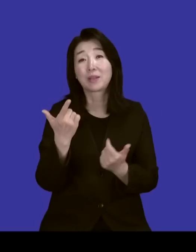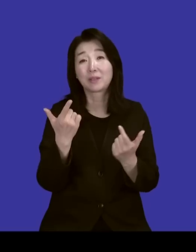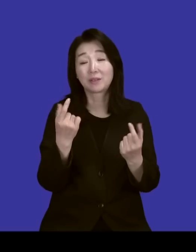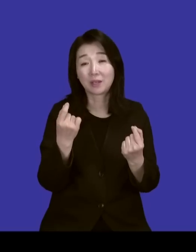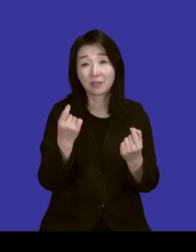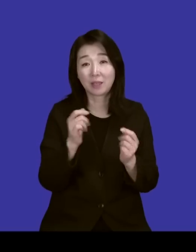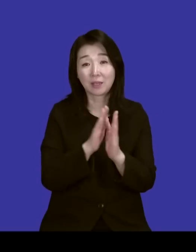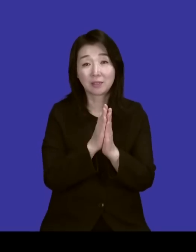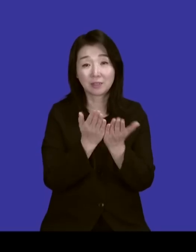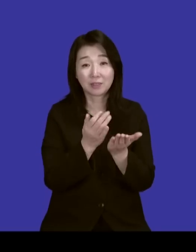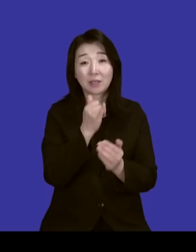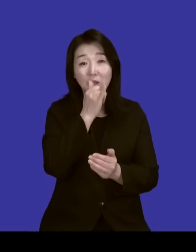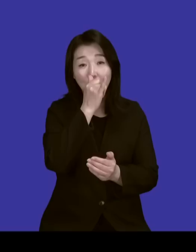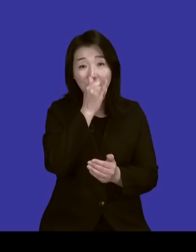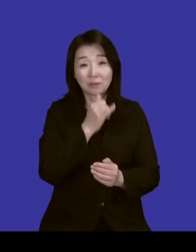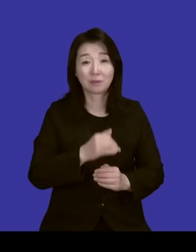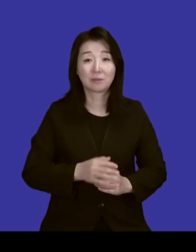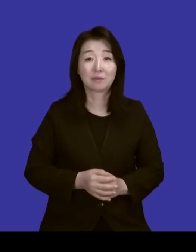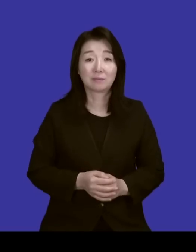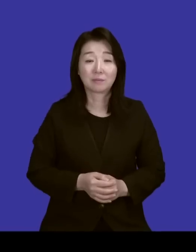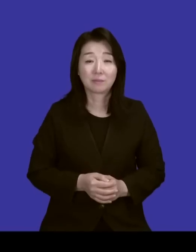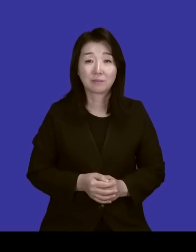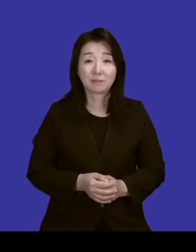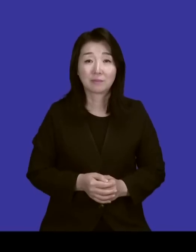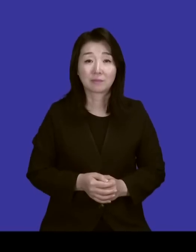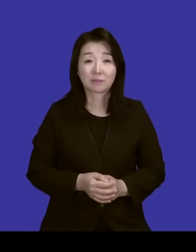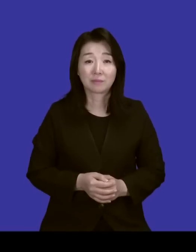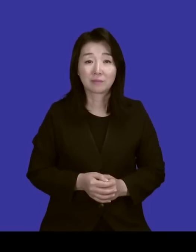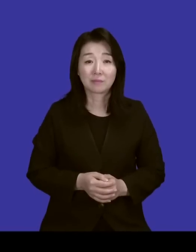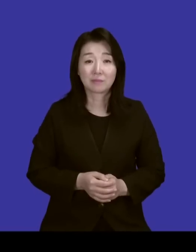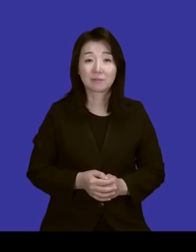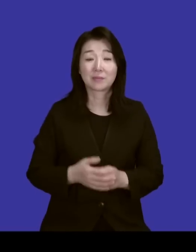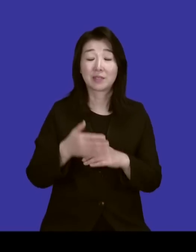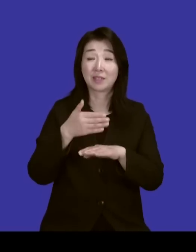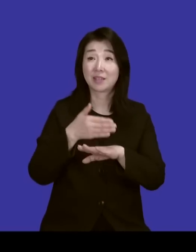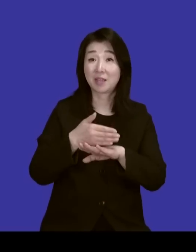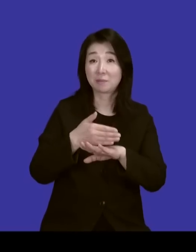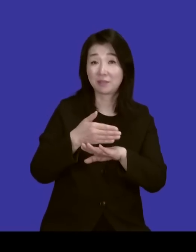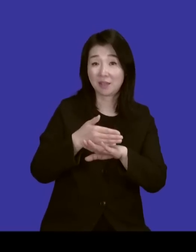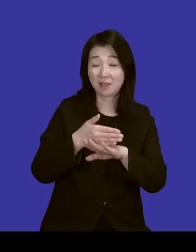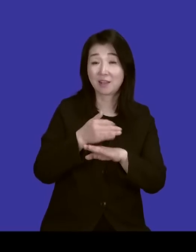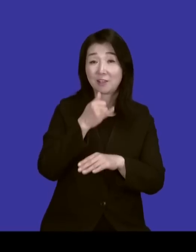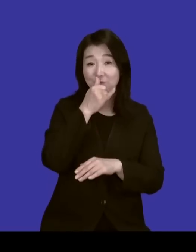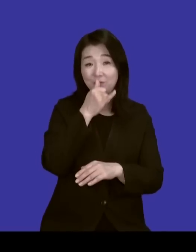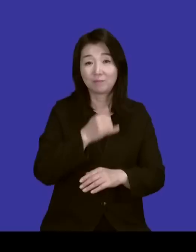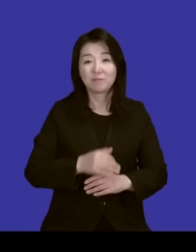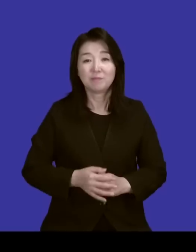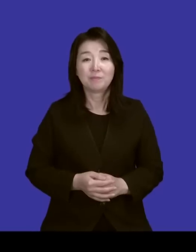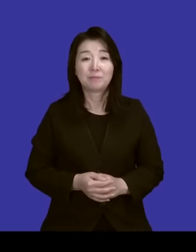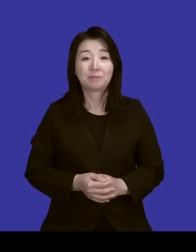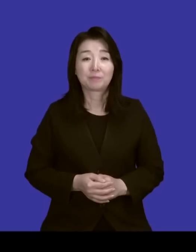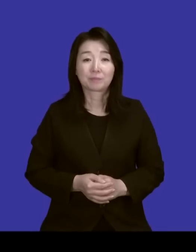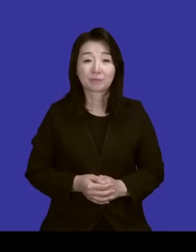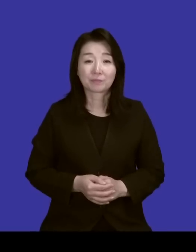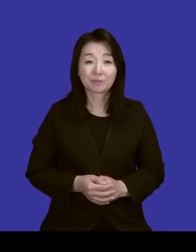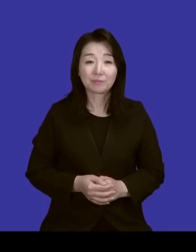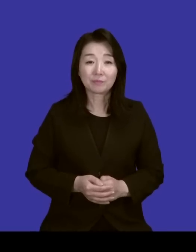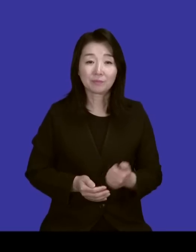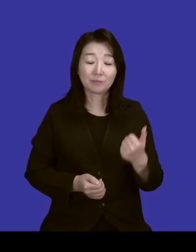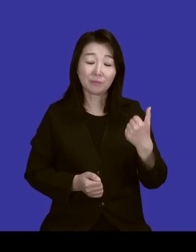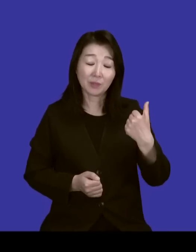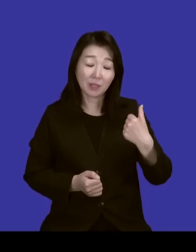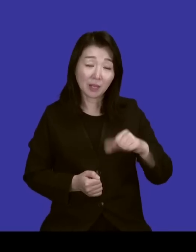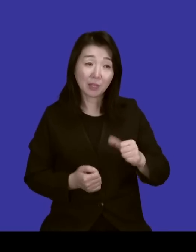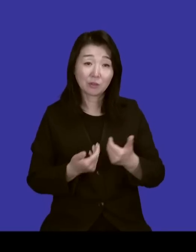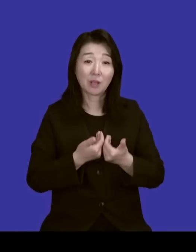그 책에도 실렸습니다. 네, 그래서 네. 이게 감사기도 10가지. 제가 예. 감사를 제가 읽죠. 네. 아들 봄과